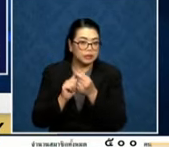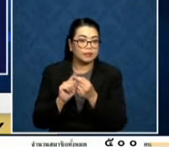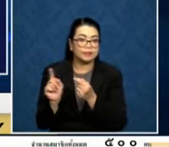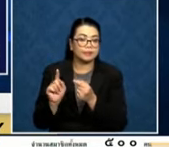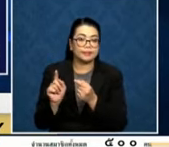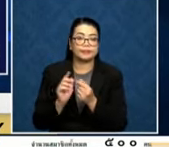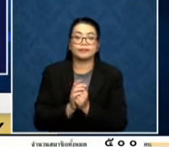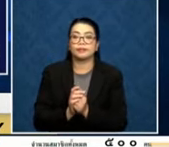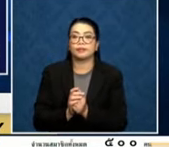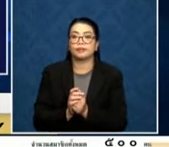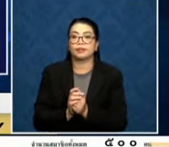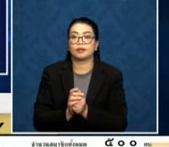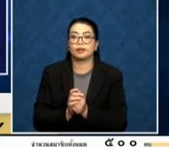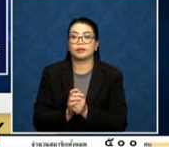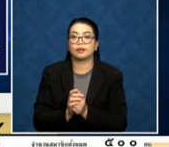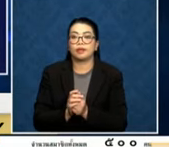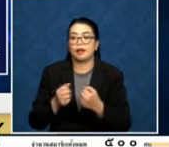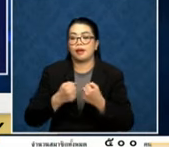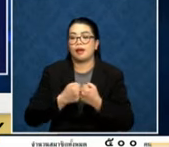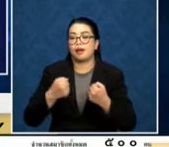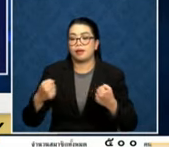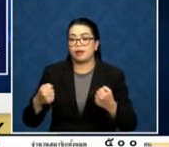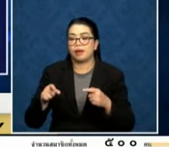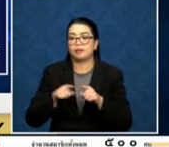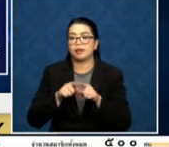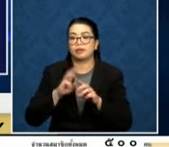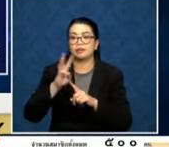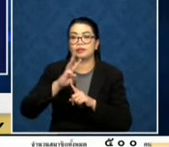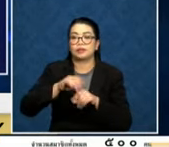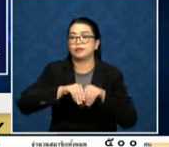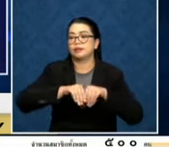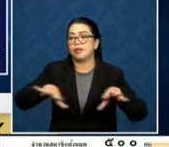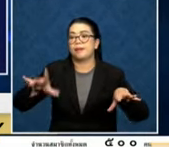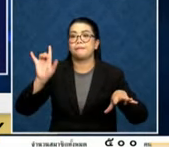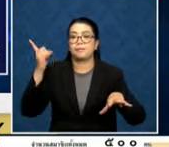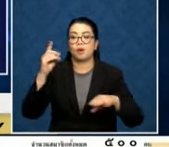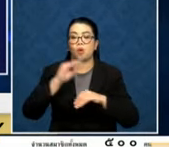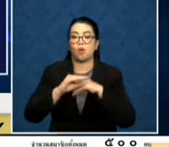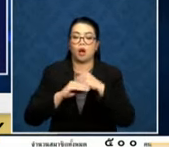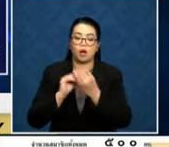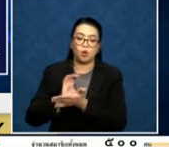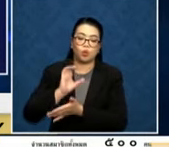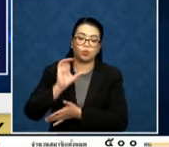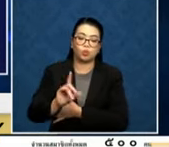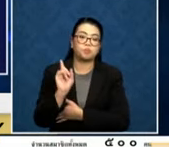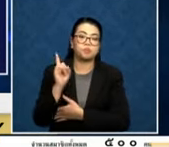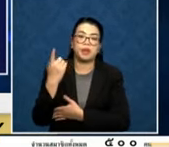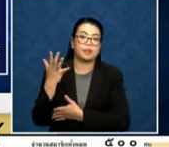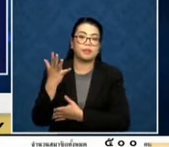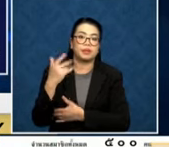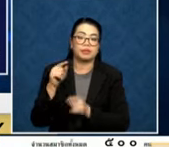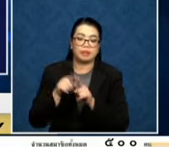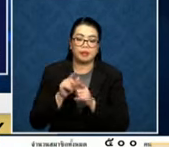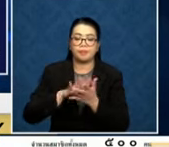ที่การสร้างและขยายสายส่งใหม่ครับแทบจะไม่มีโครงการที่ลงทุนในโครงการ Smart grdตามแผนเลยฮะใน